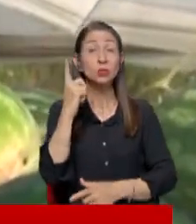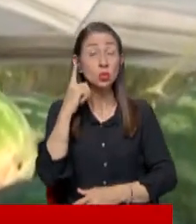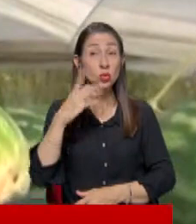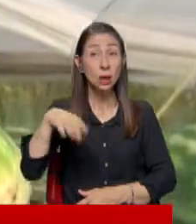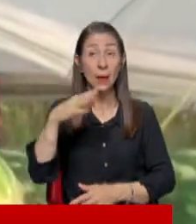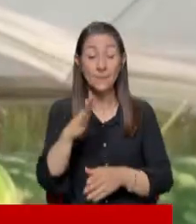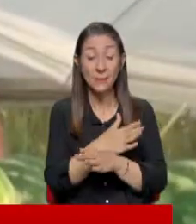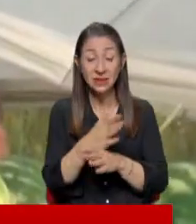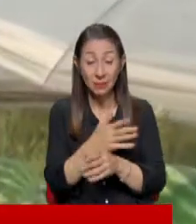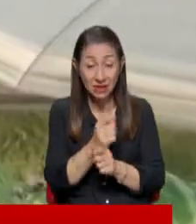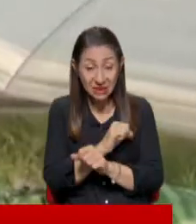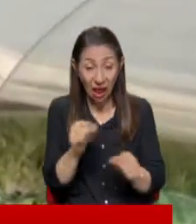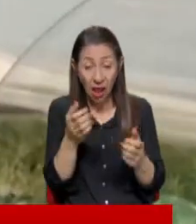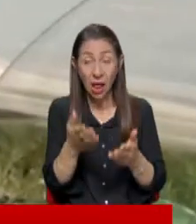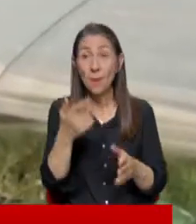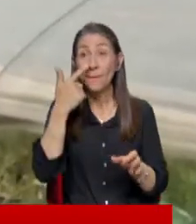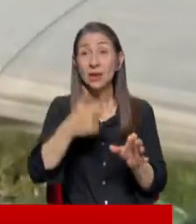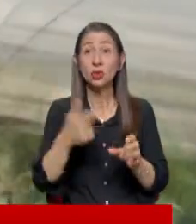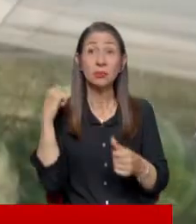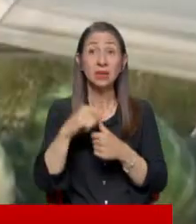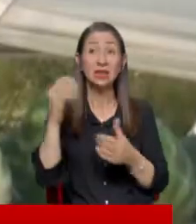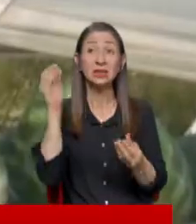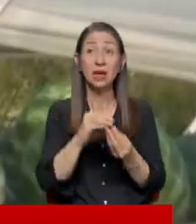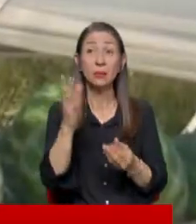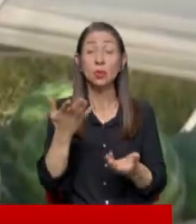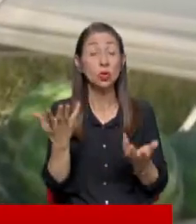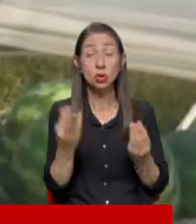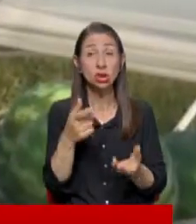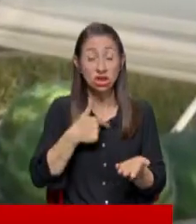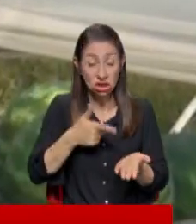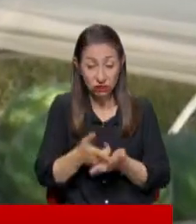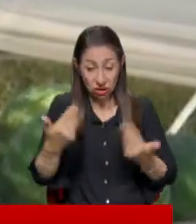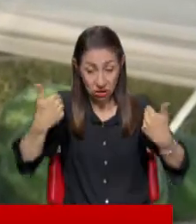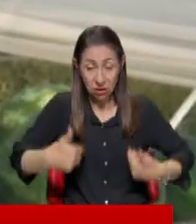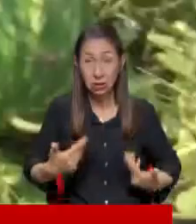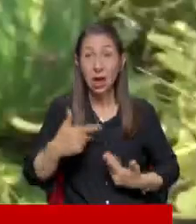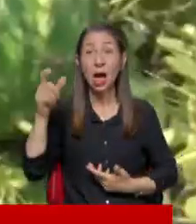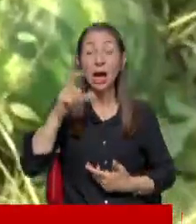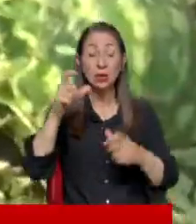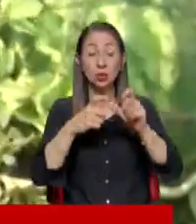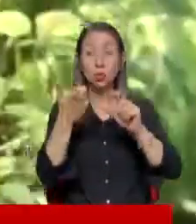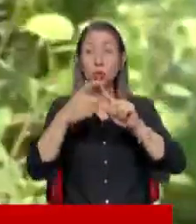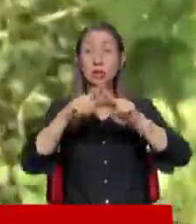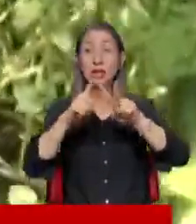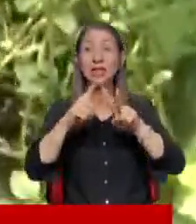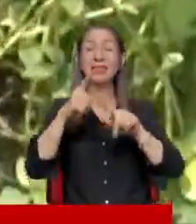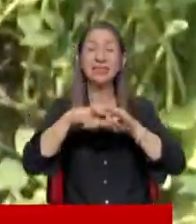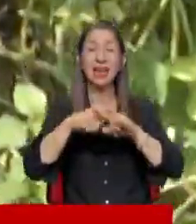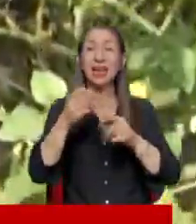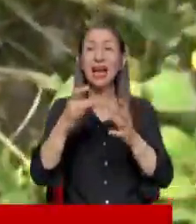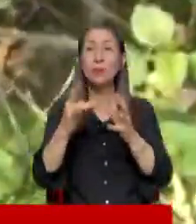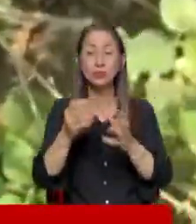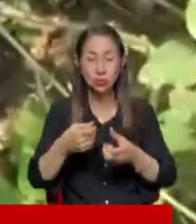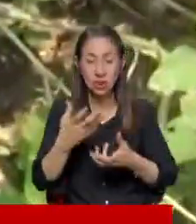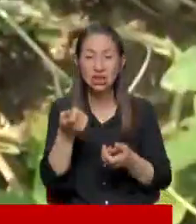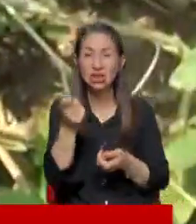duysunlar, malımızı para ettirsinler. Mazot yeni bir daha zam geldi. Ne olacak bu çiftçinin hali? Aydın Sultanhisar'da karpuz üreticisi de,